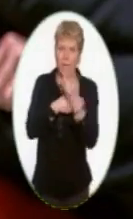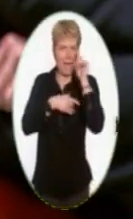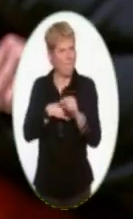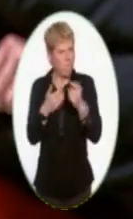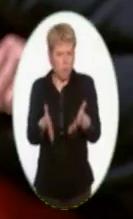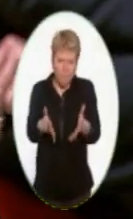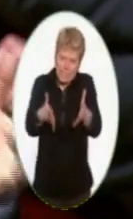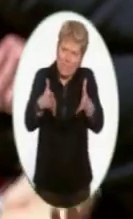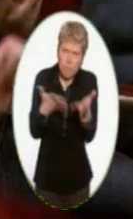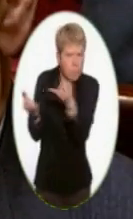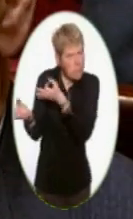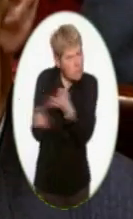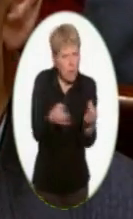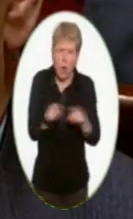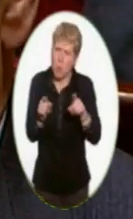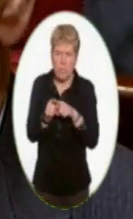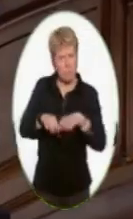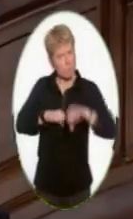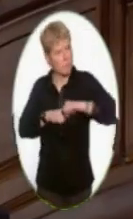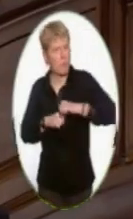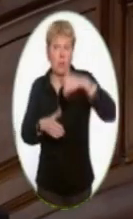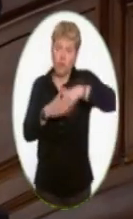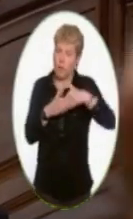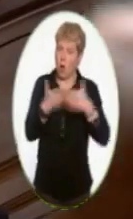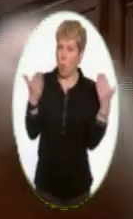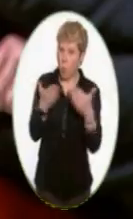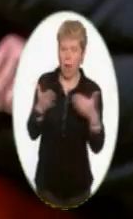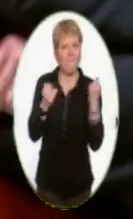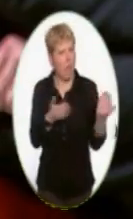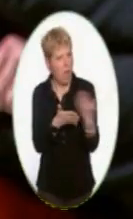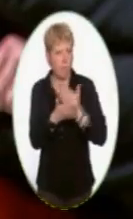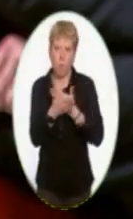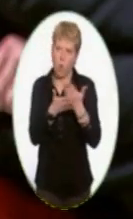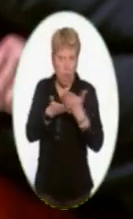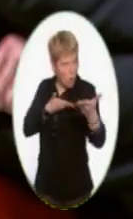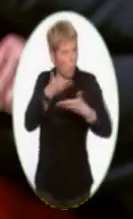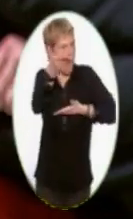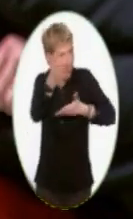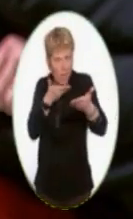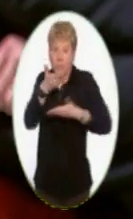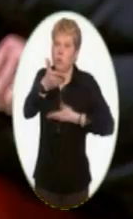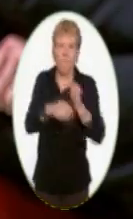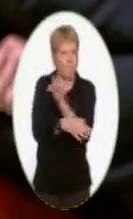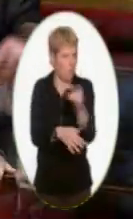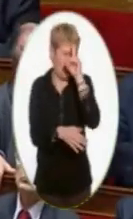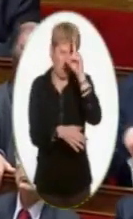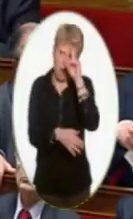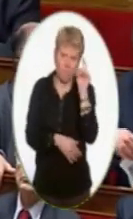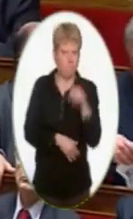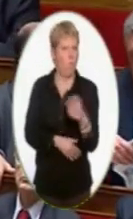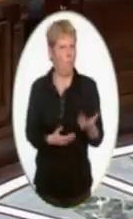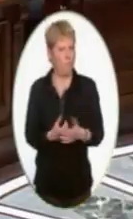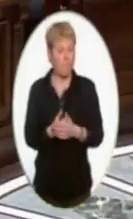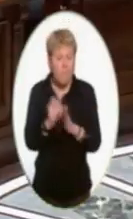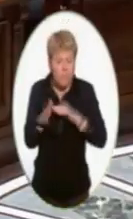été élaboré en étroite relation avec Monsieur Gbagbo et son parti, avec lesquels je travaille quasi